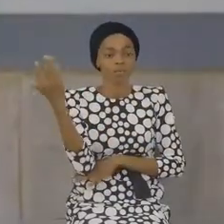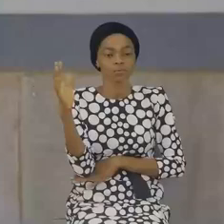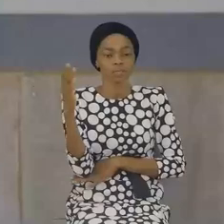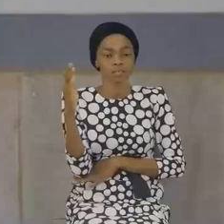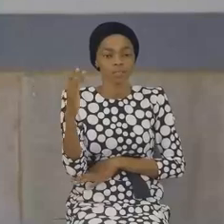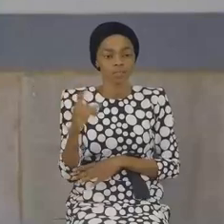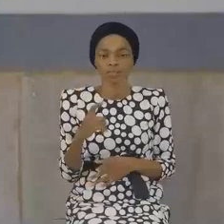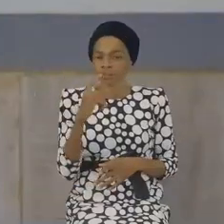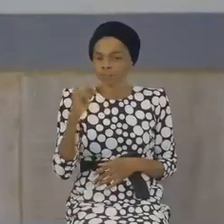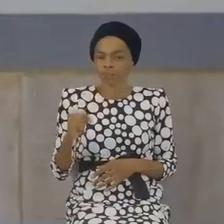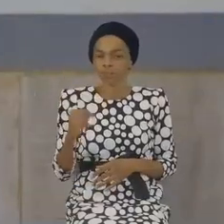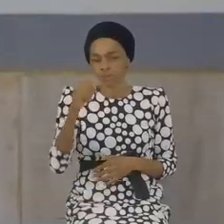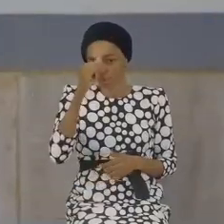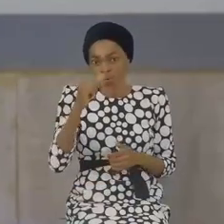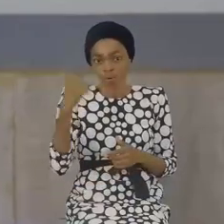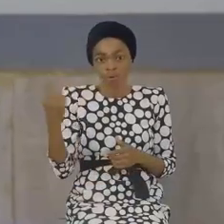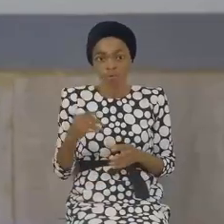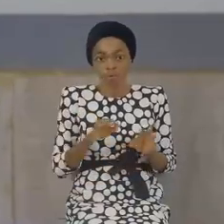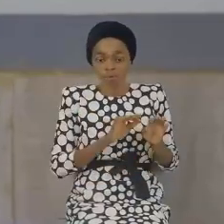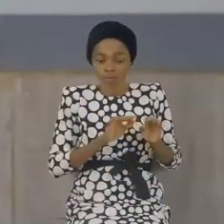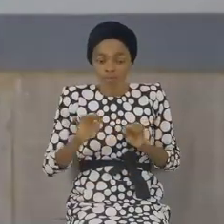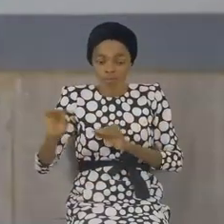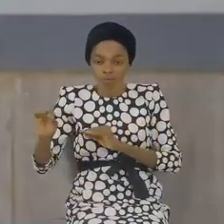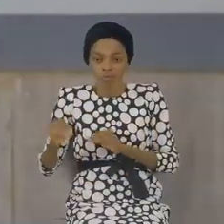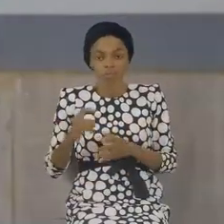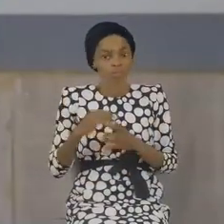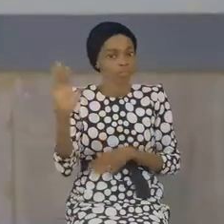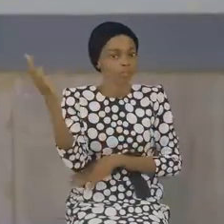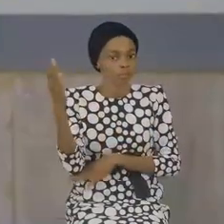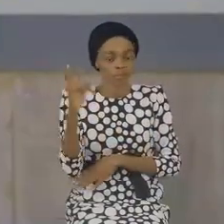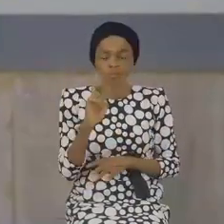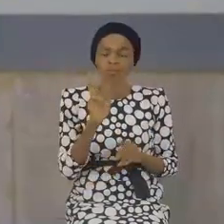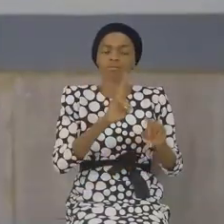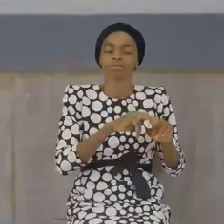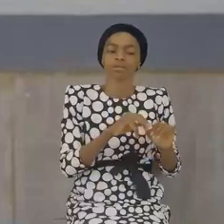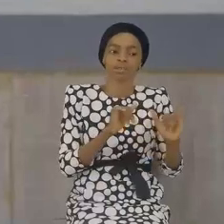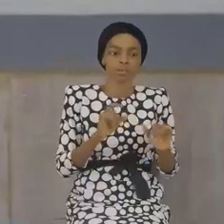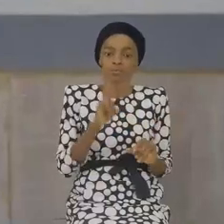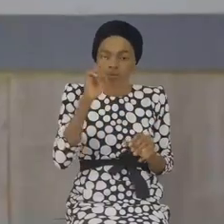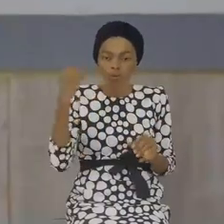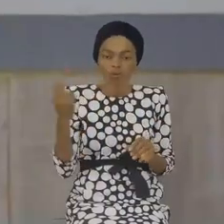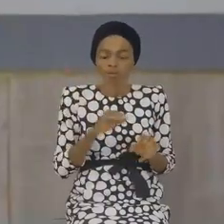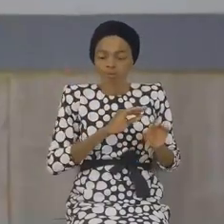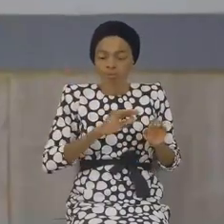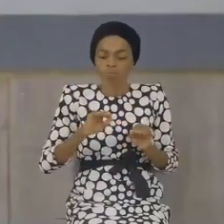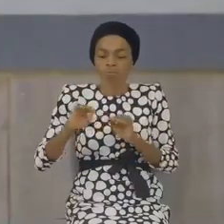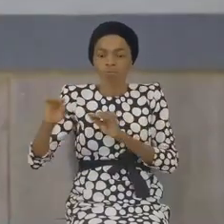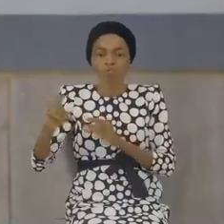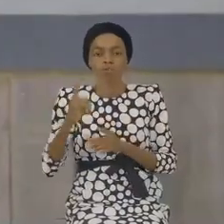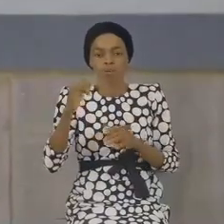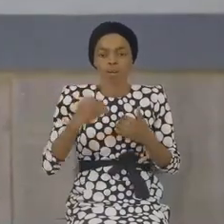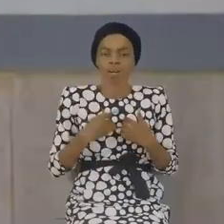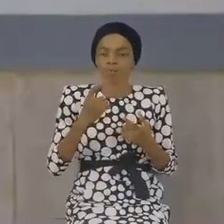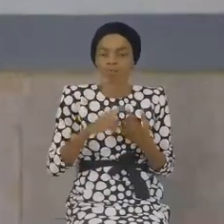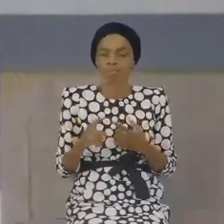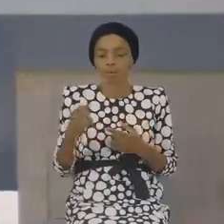Rappelez, toujours en mouvement. Dans le désert, on ne s'assoit pas, on ne s'installe pas. On est toujours en mouvement. Et vous devez, vous voulez savoir quand est-ce qu'il